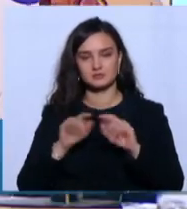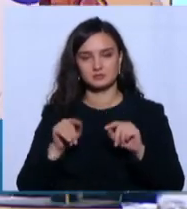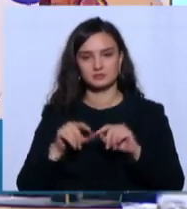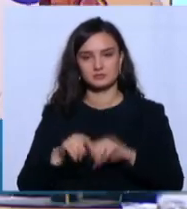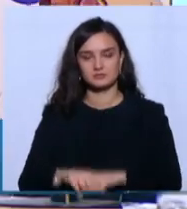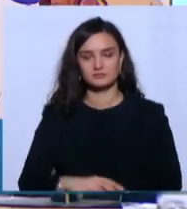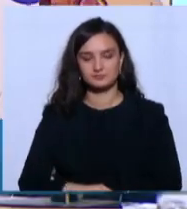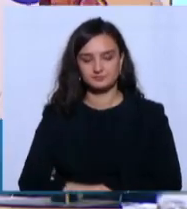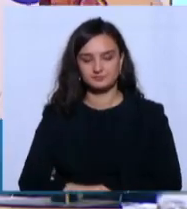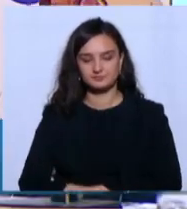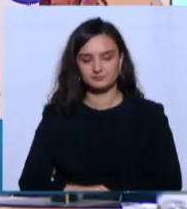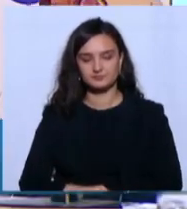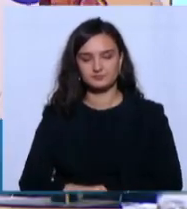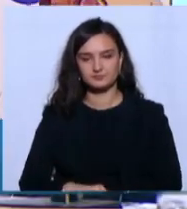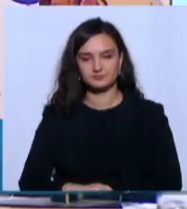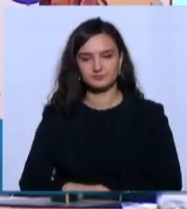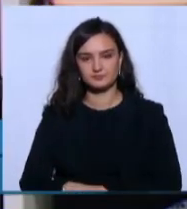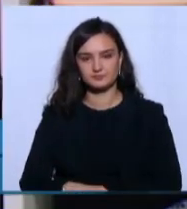უსვამ ხაზს.